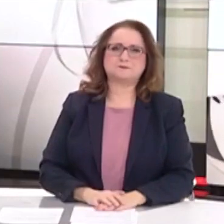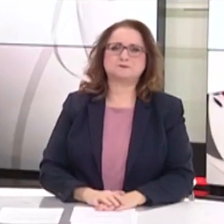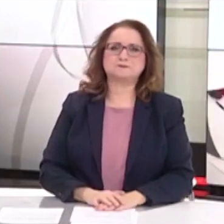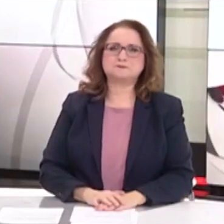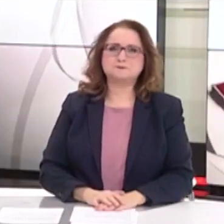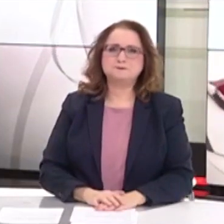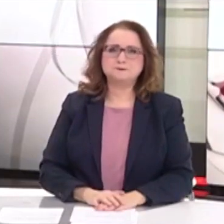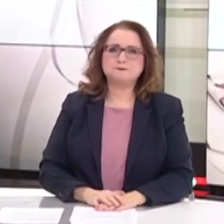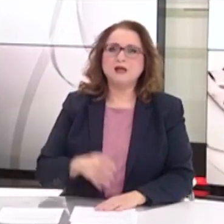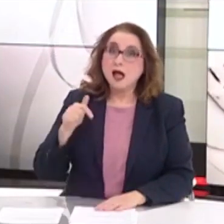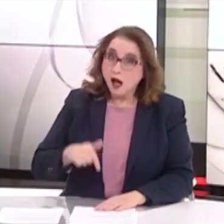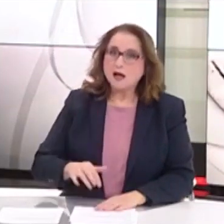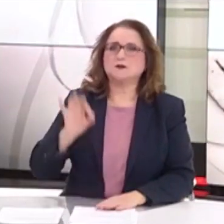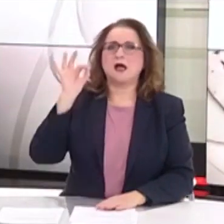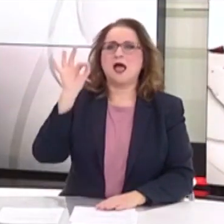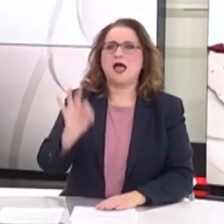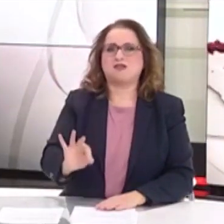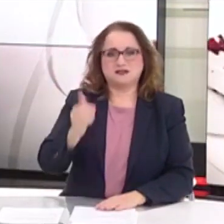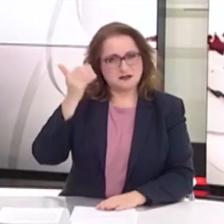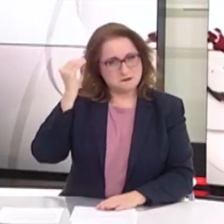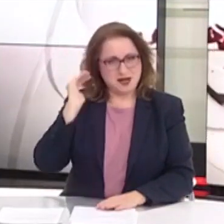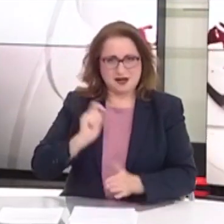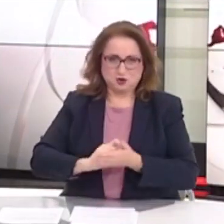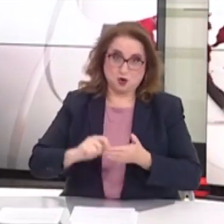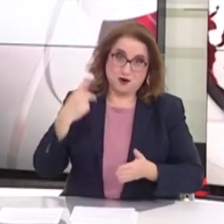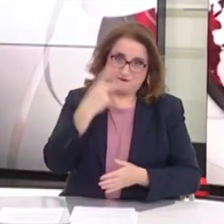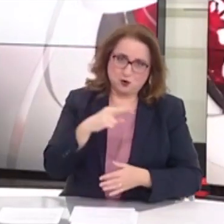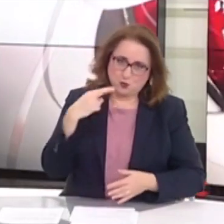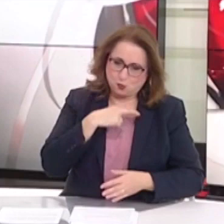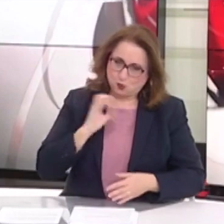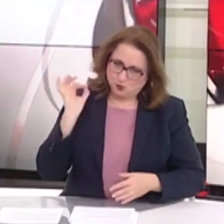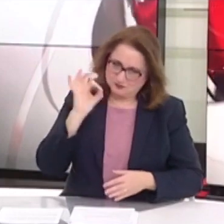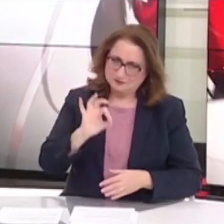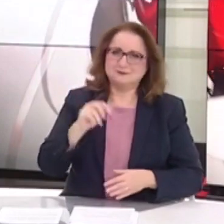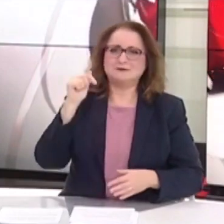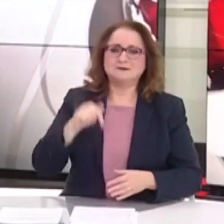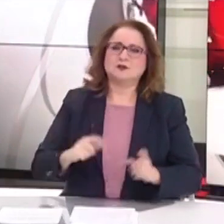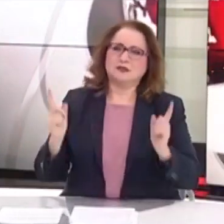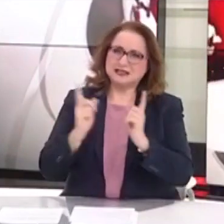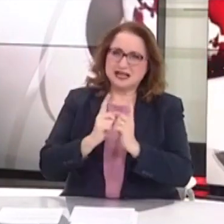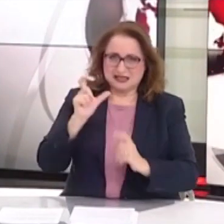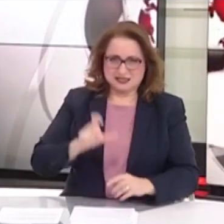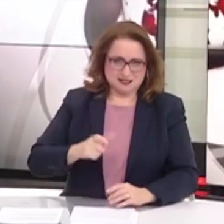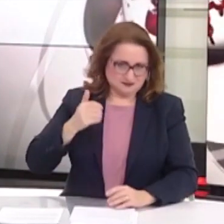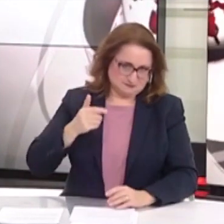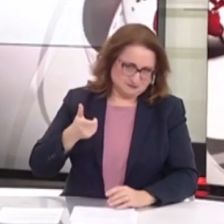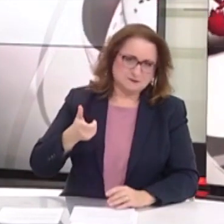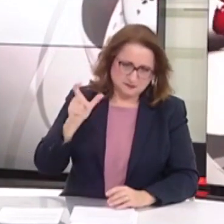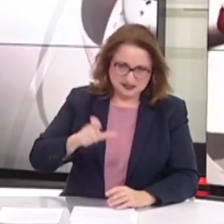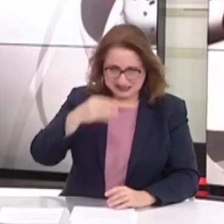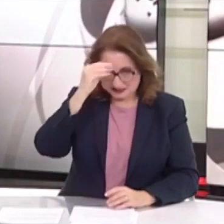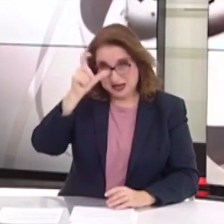Να δούμε εικόνες. Η κυρία Μέρκελ έφτασε εκεί. Θα συναντήσει, όπως αναφέραμε, τον Πρωθυπουργό. Θα την υποδεχτεί ο